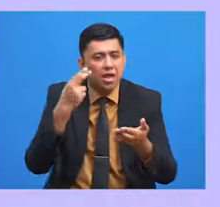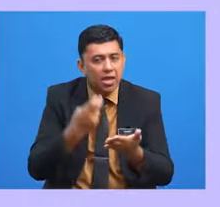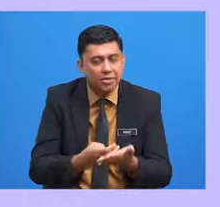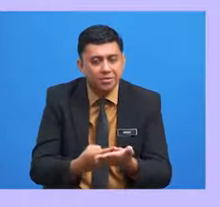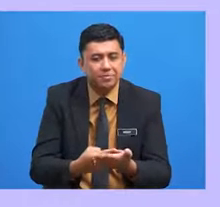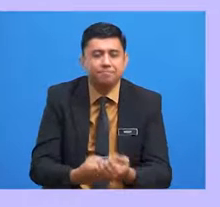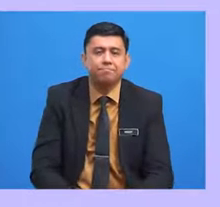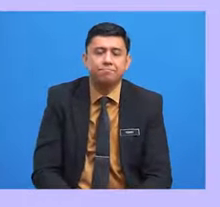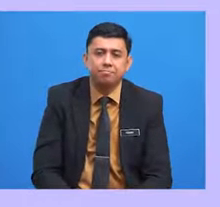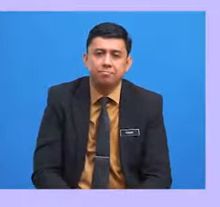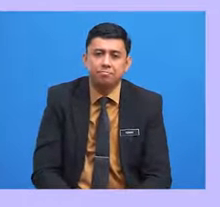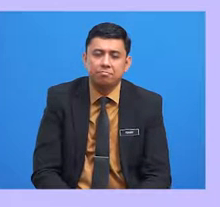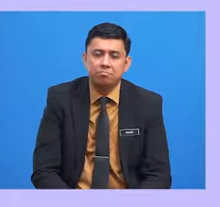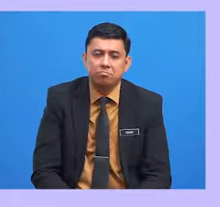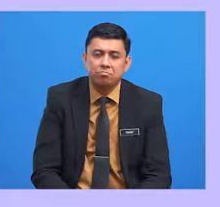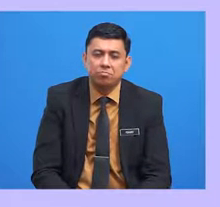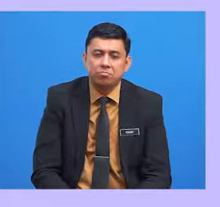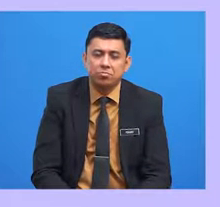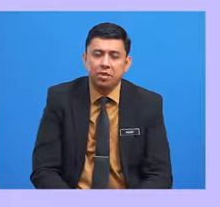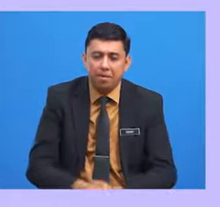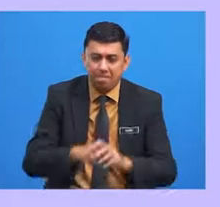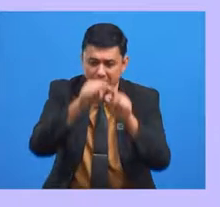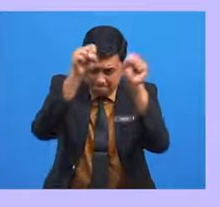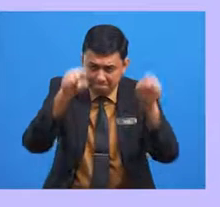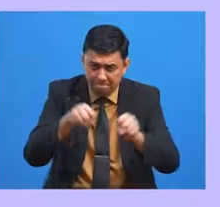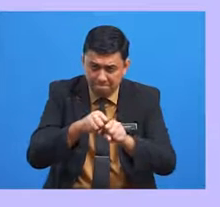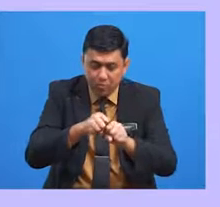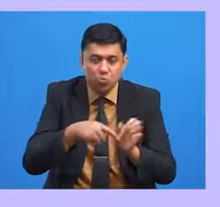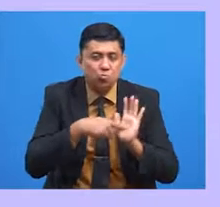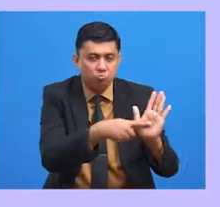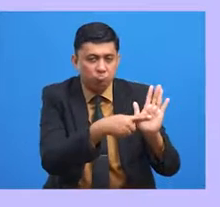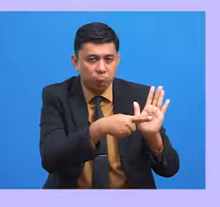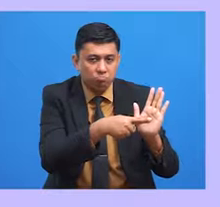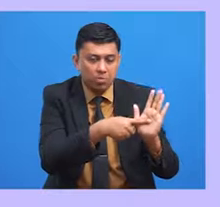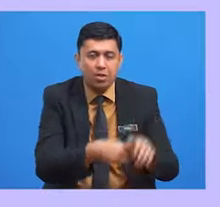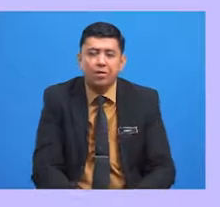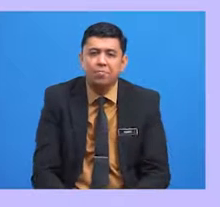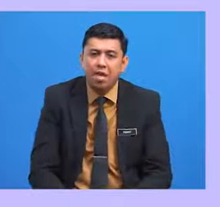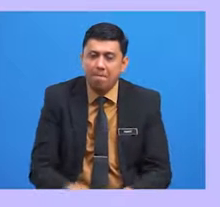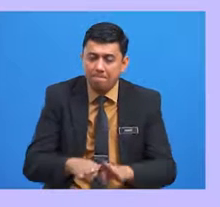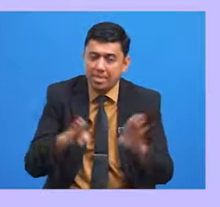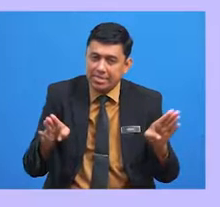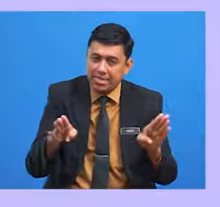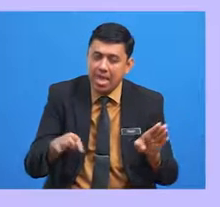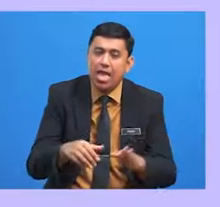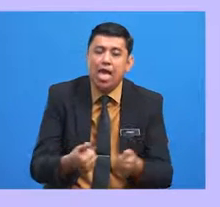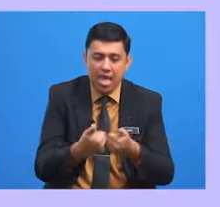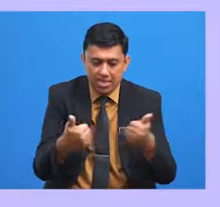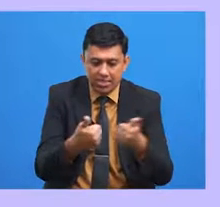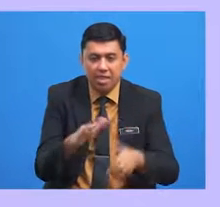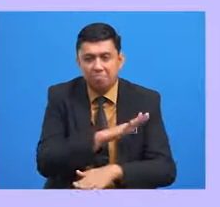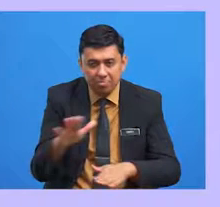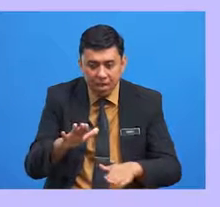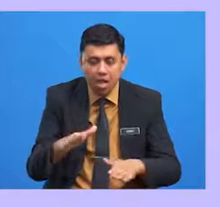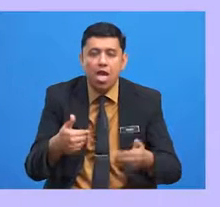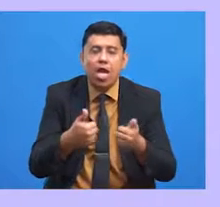Murid-murid, paparan skrin ini menunjukkan perbezaan antara keanjalan harga permintaan anjal dengan keanjalan